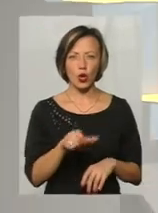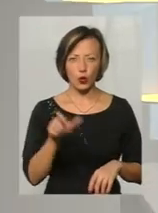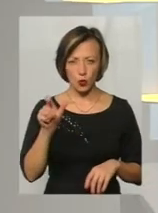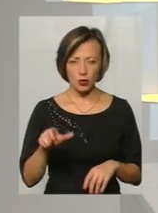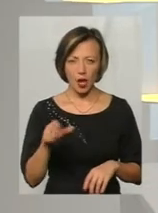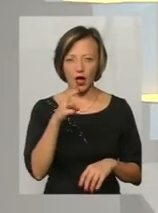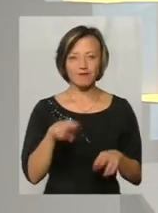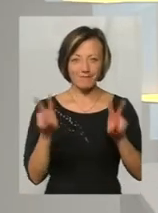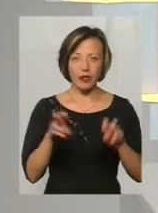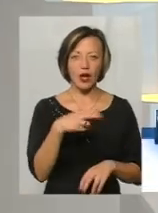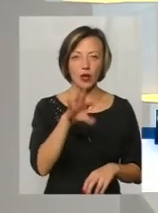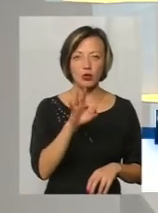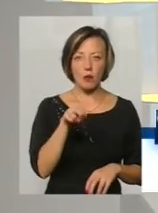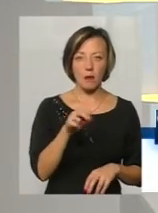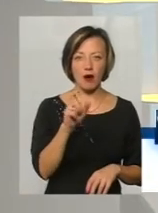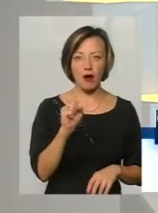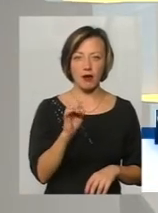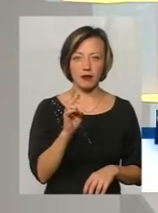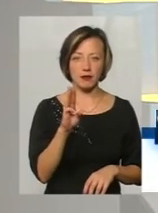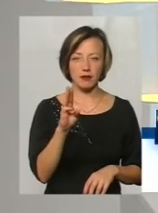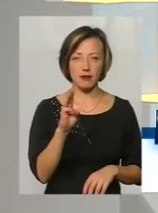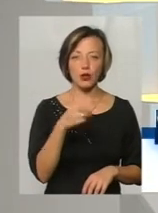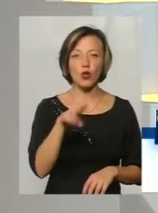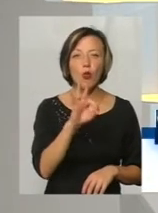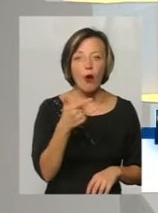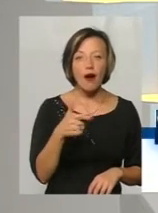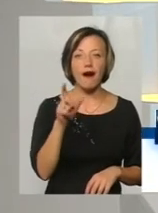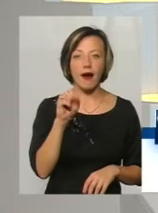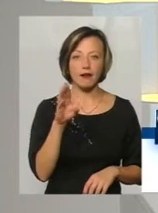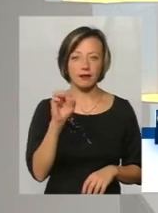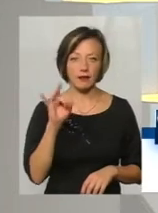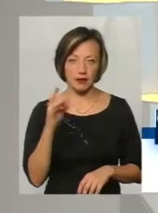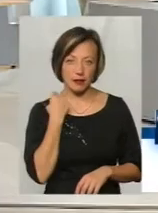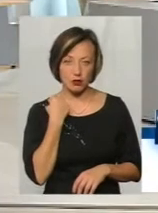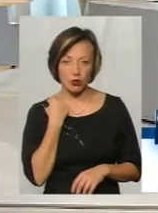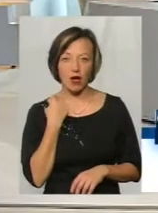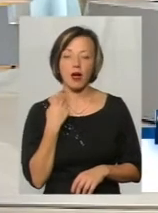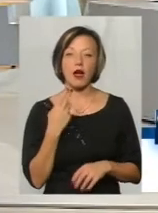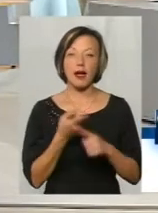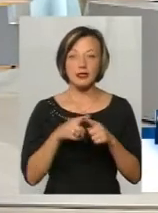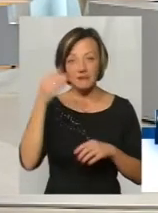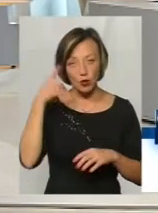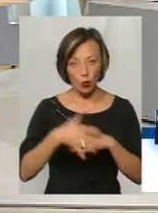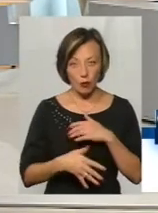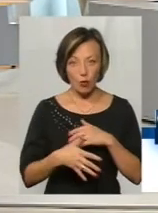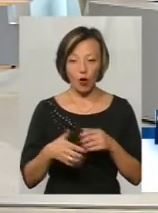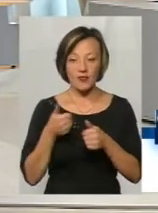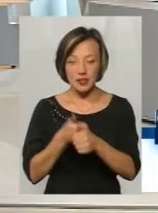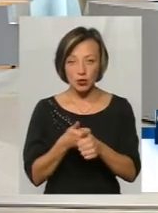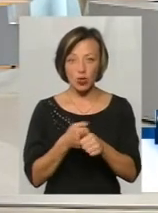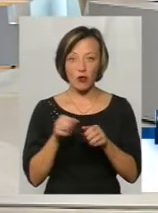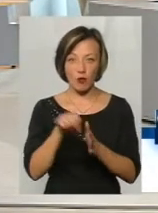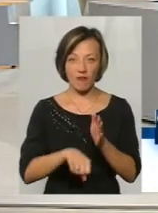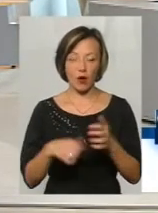свідомо отруюють і вбивають тварин. Скажіть, пане Кирил, чи стикались ви з такими? Ну, зараз